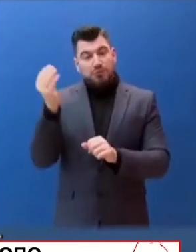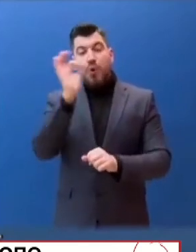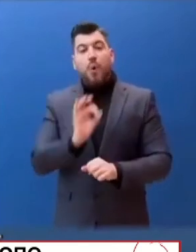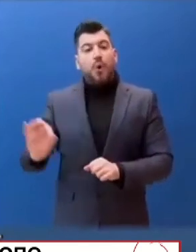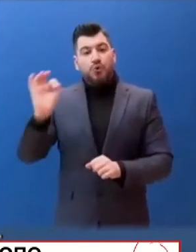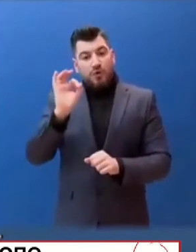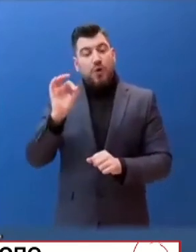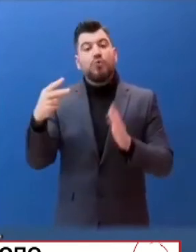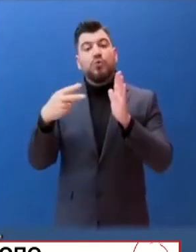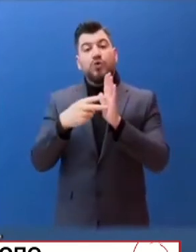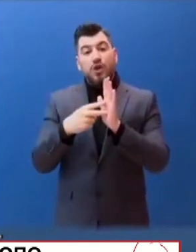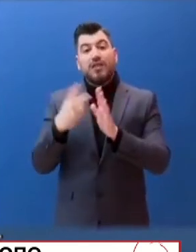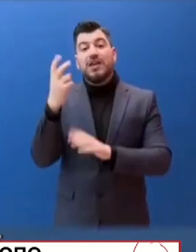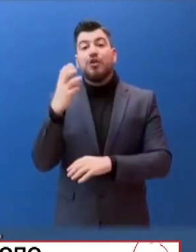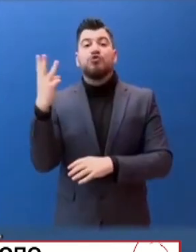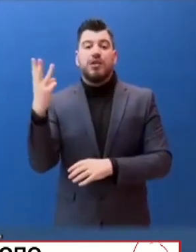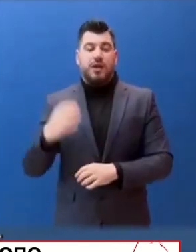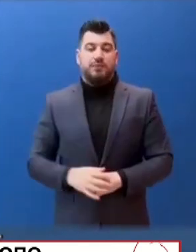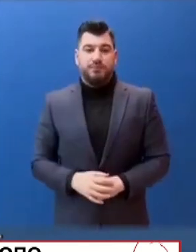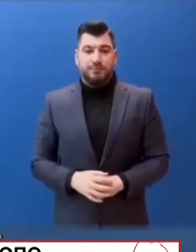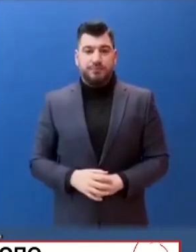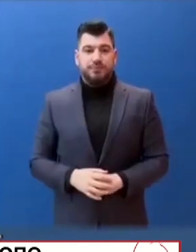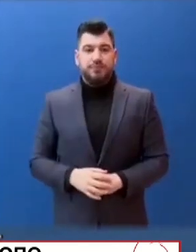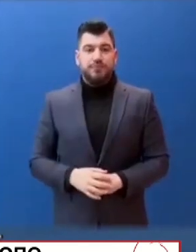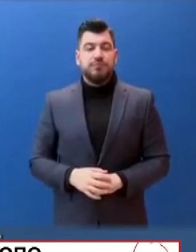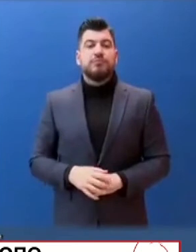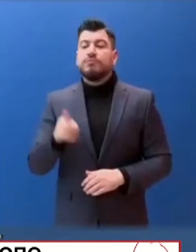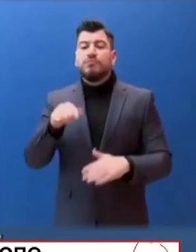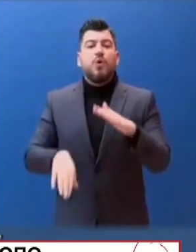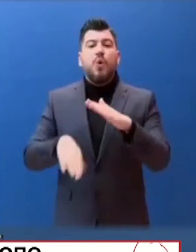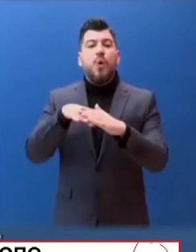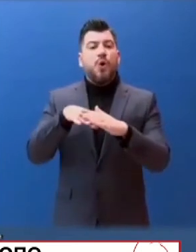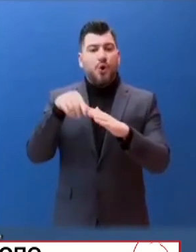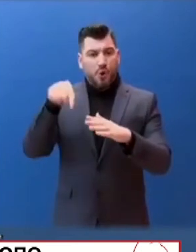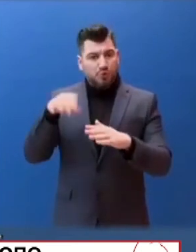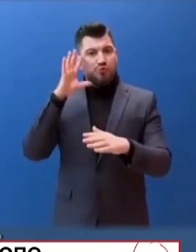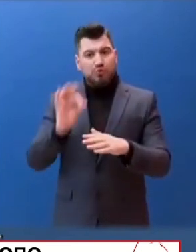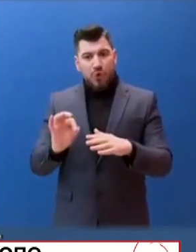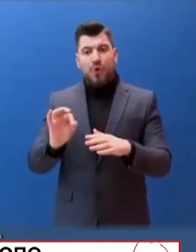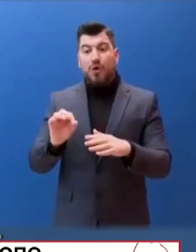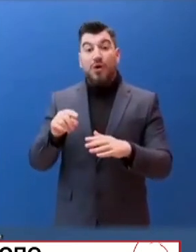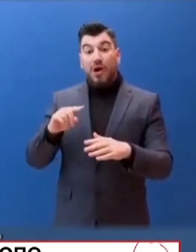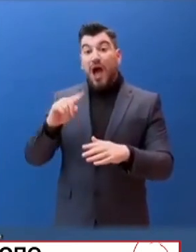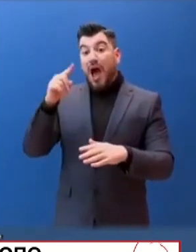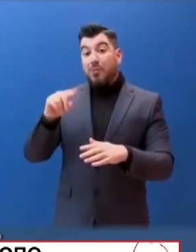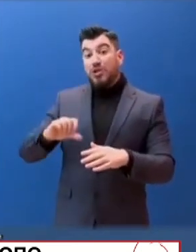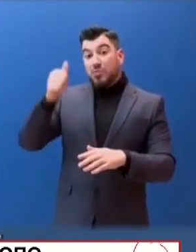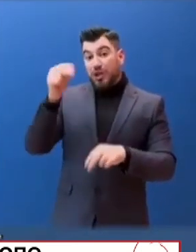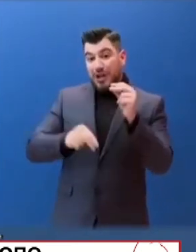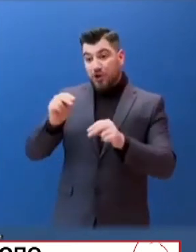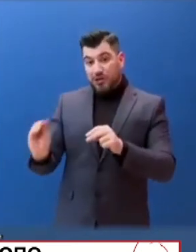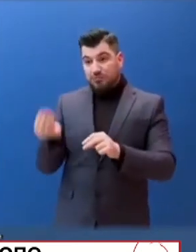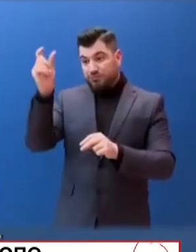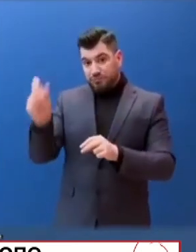Οκτώβριο του 2023. Τίθεται ως όριο για την εκλογή τους από τον πρώτο γύρο το